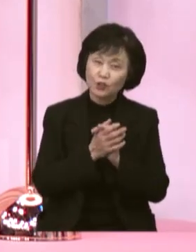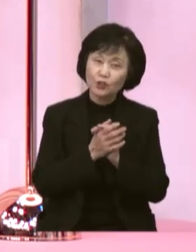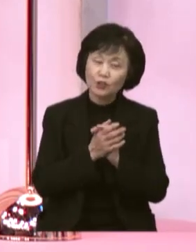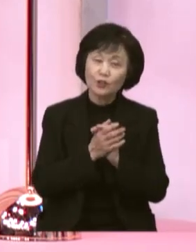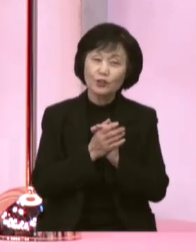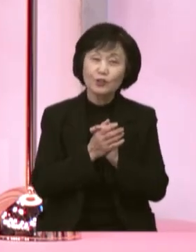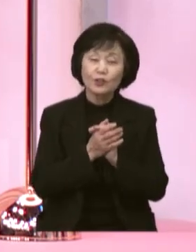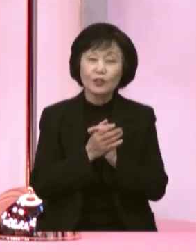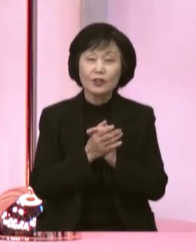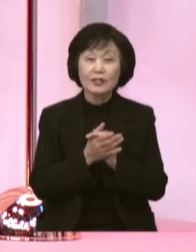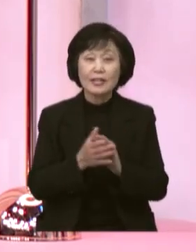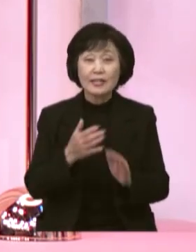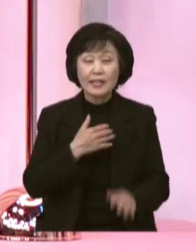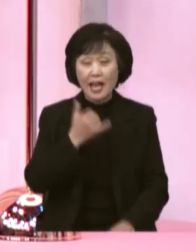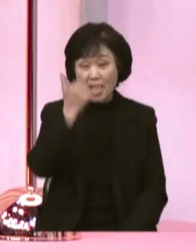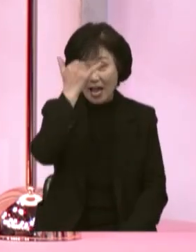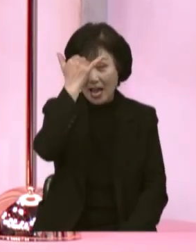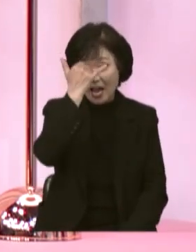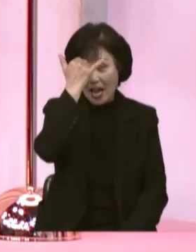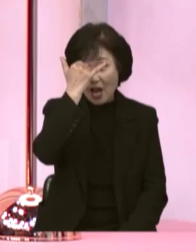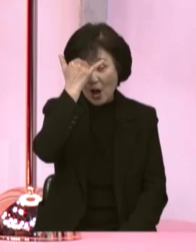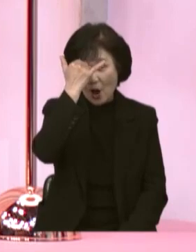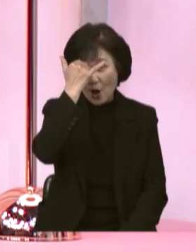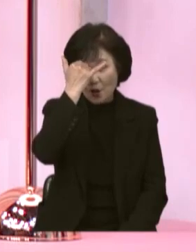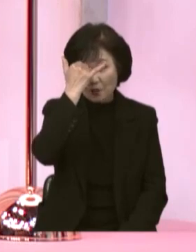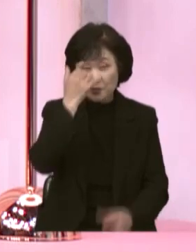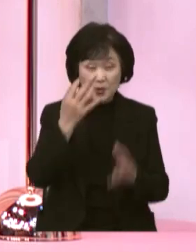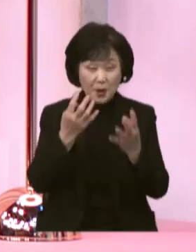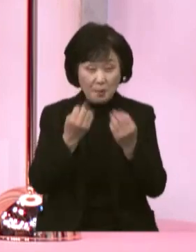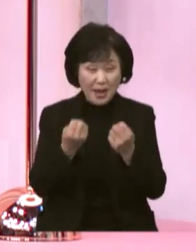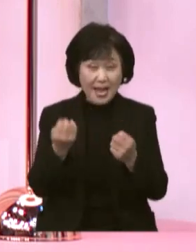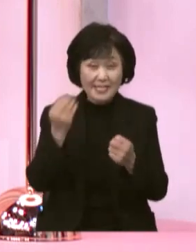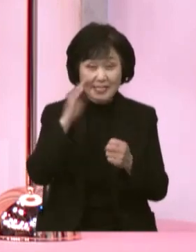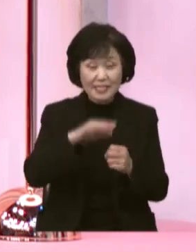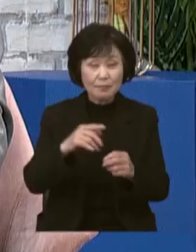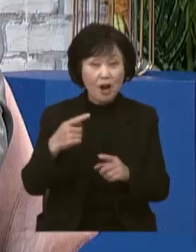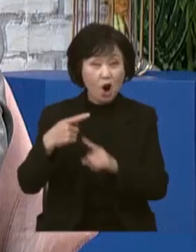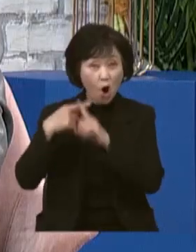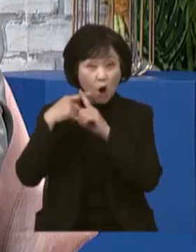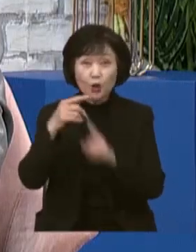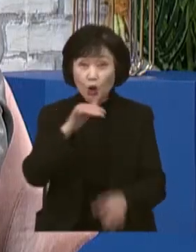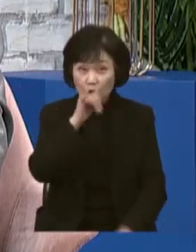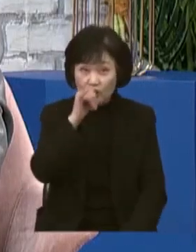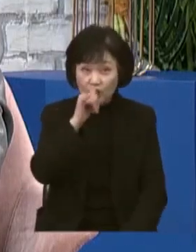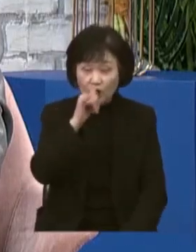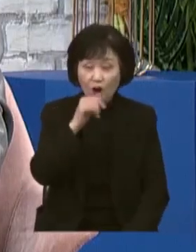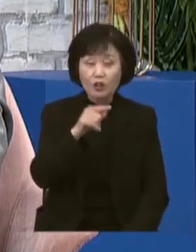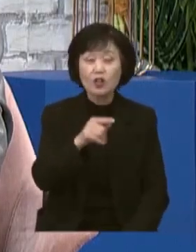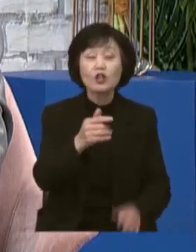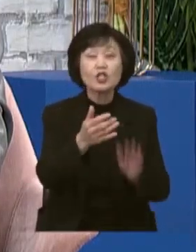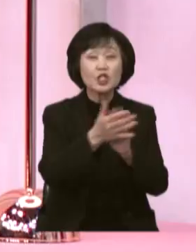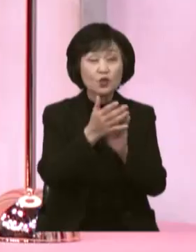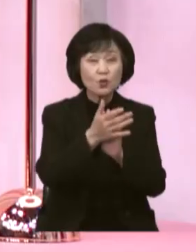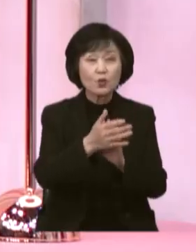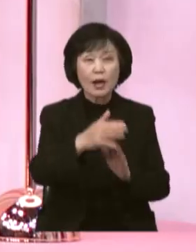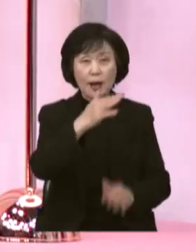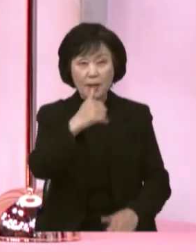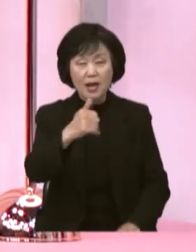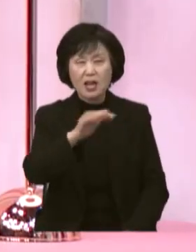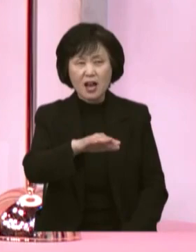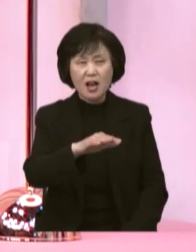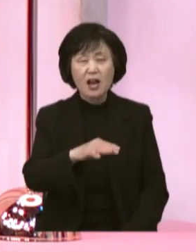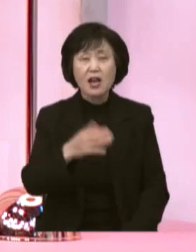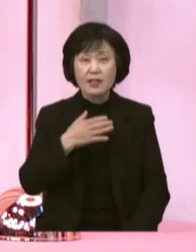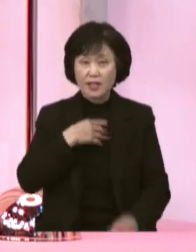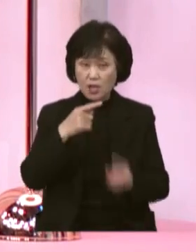그래서 미친, 야, 니네 교회에서 그거 하는데 내가 왜 가? 근데 안산이야. 미친 거